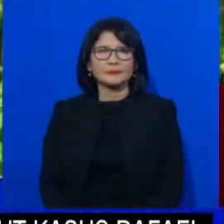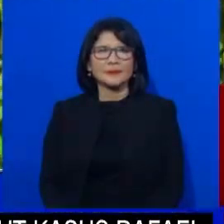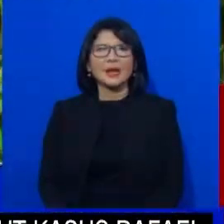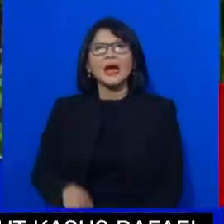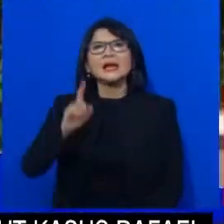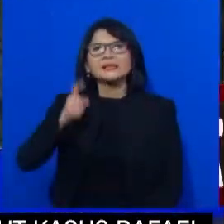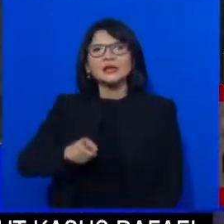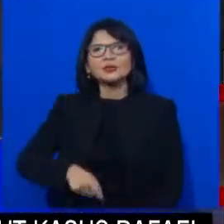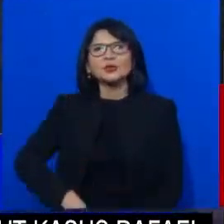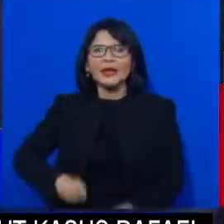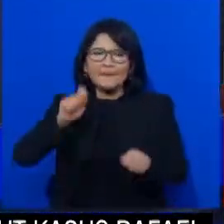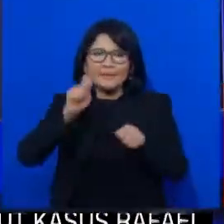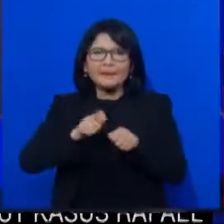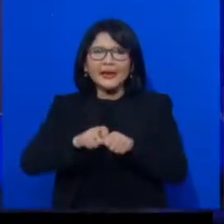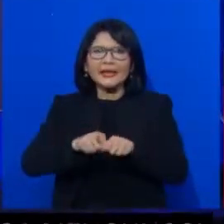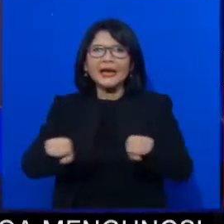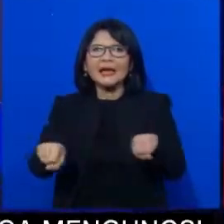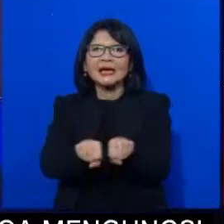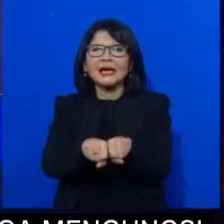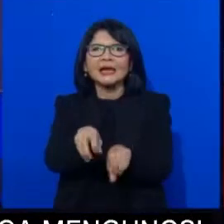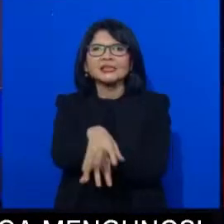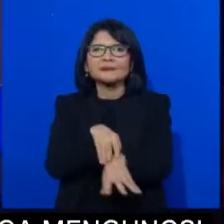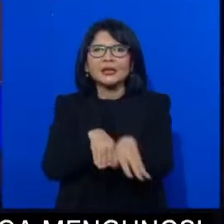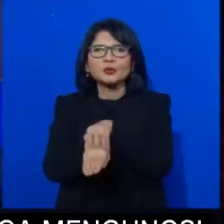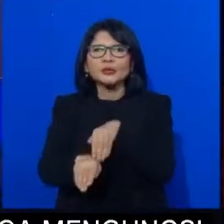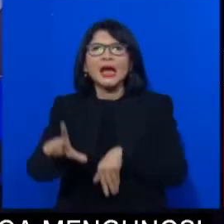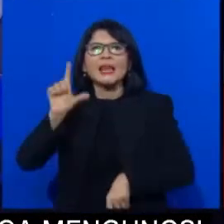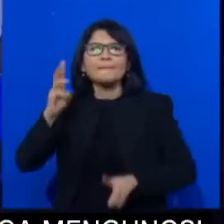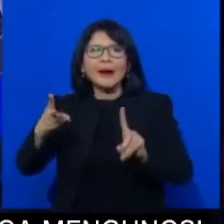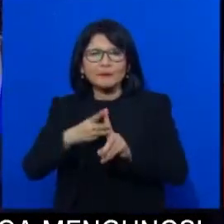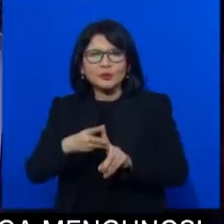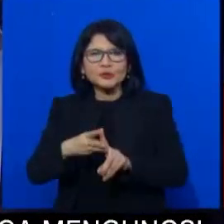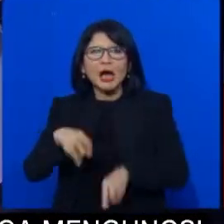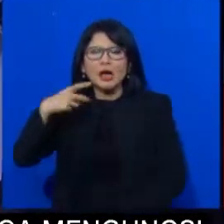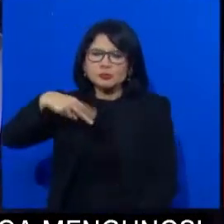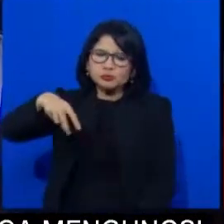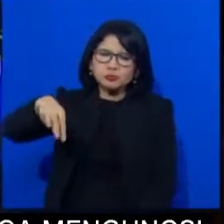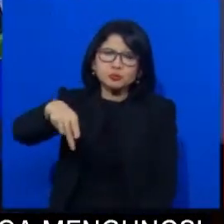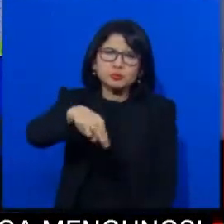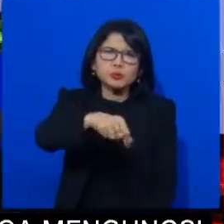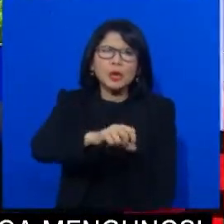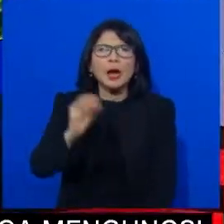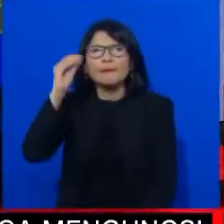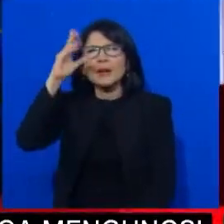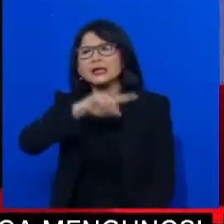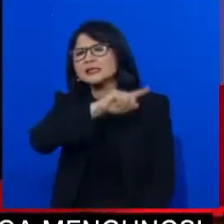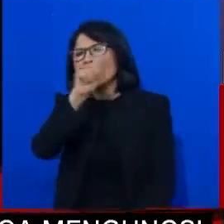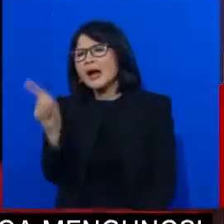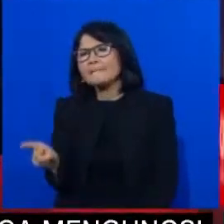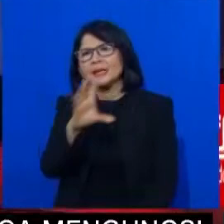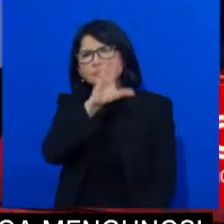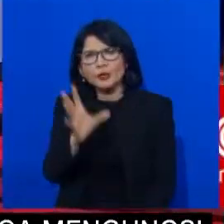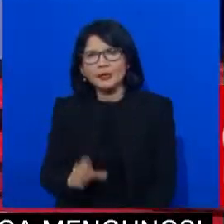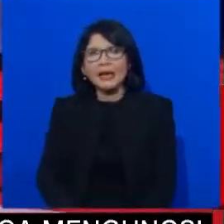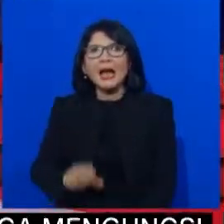Seorang tukang sol sepatu di Lebak Bulus, Jakarta Selatan harus keliling dari pagi hingga sore hari untuk bertahan hidup. Selama hampir